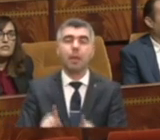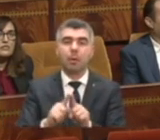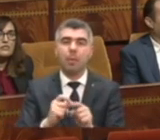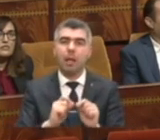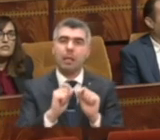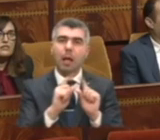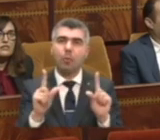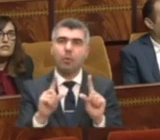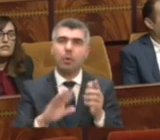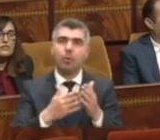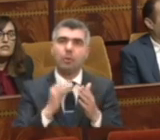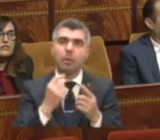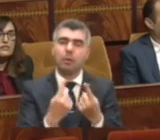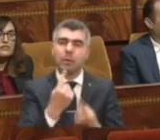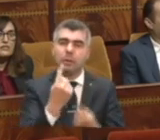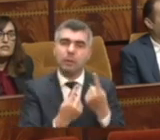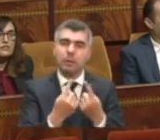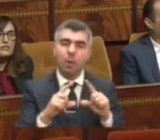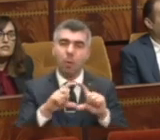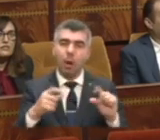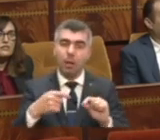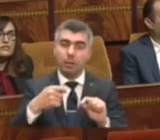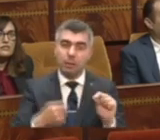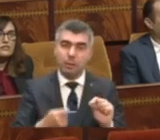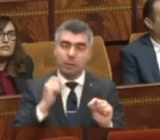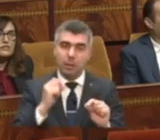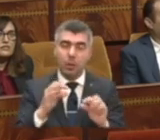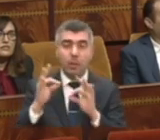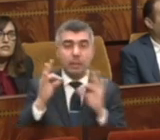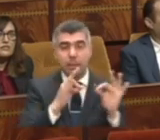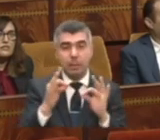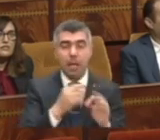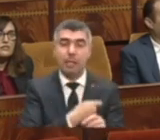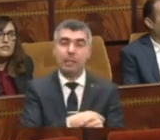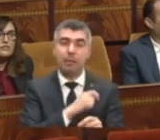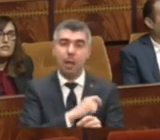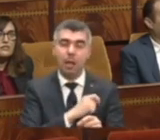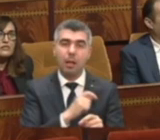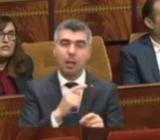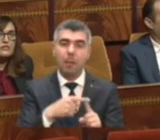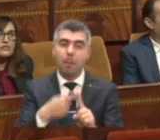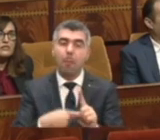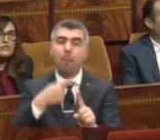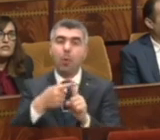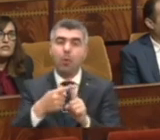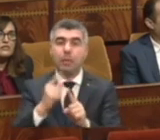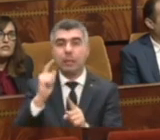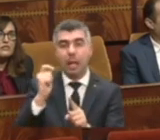صارخ لواحد المقارنه ما بين التذكير اللي كاينه ما بين سبته وطريفه، اللي هي ضعف المسافه اللي كاينه ما بين